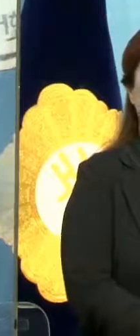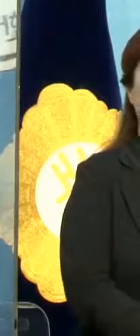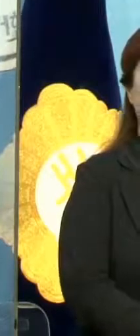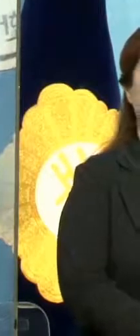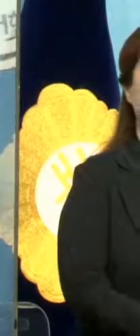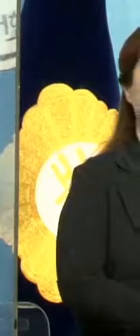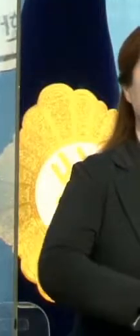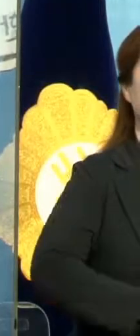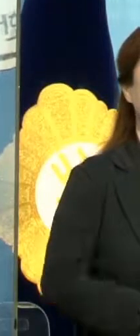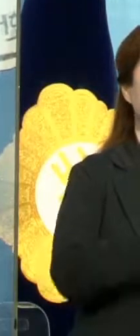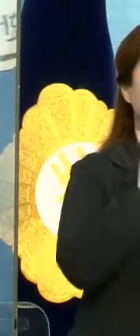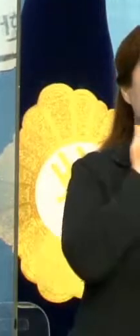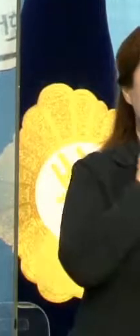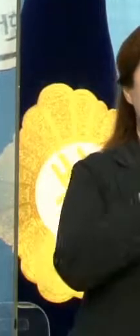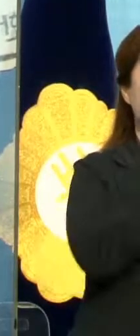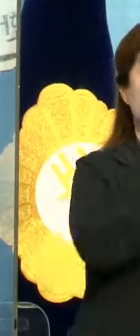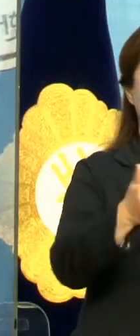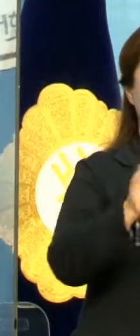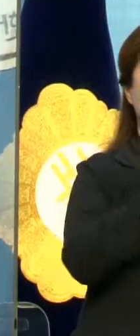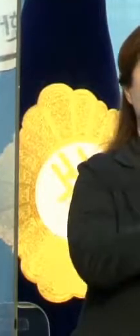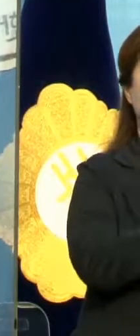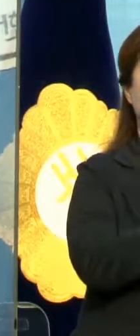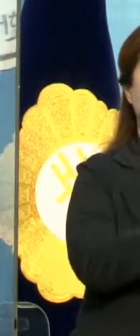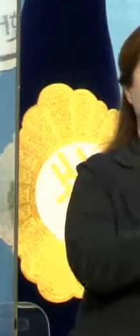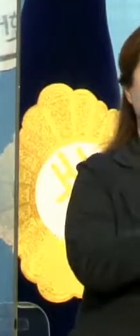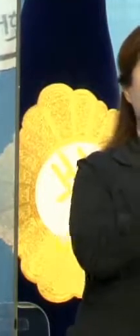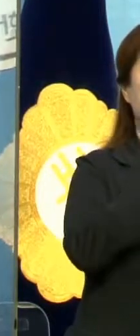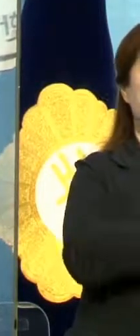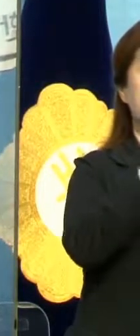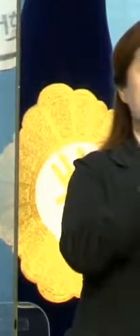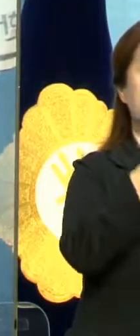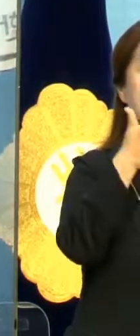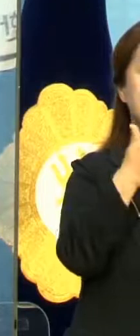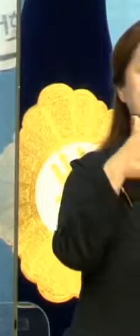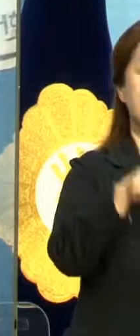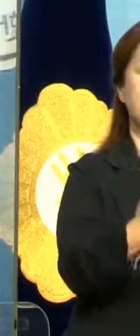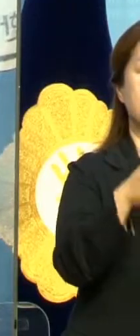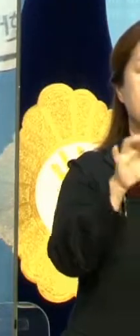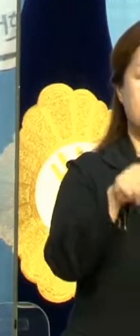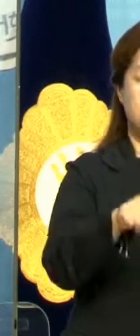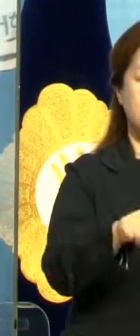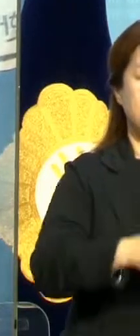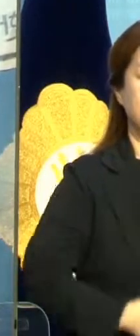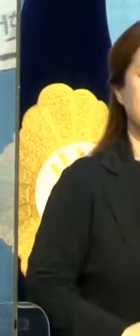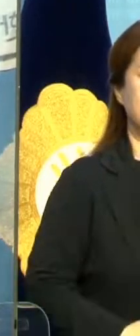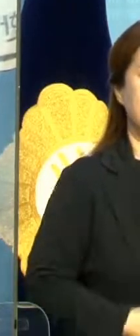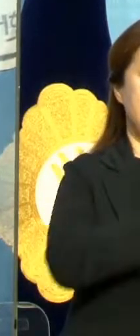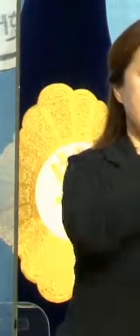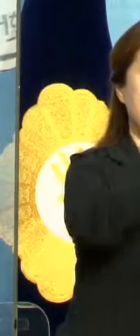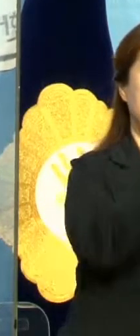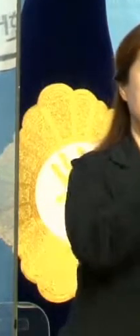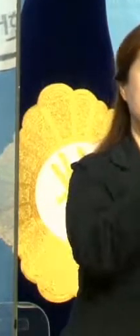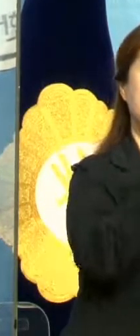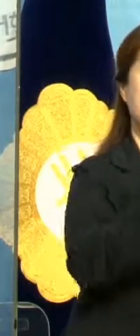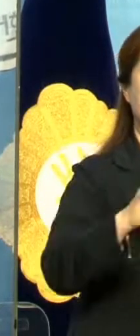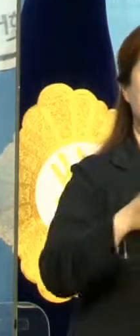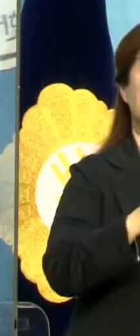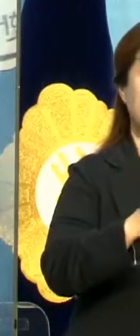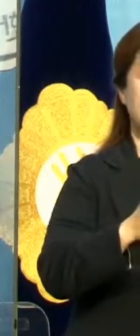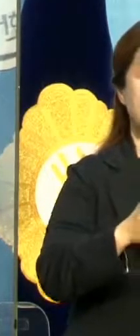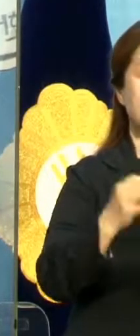4 서울 강북구 갑 출신 천 준호 의원입니다 박덕흠 국민의 장 의원의 이외